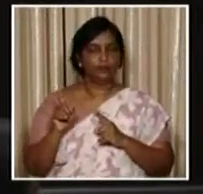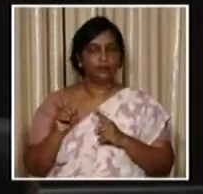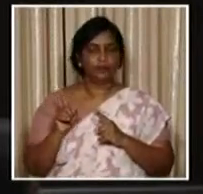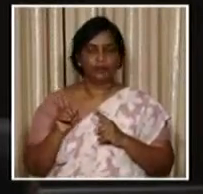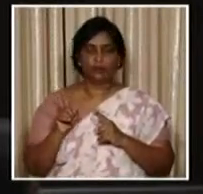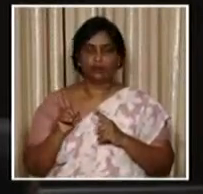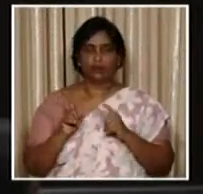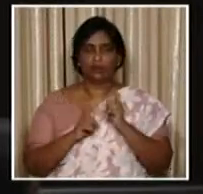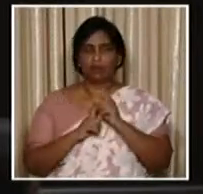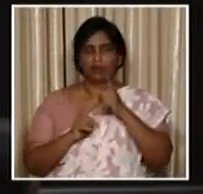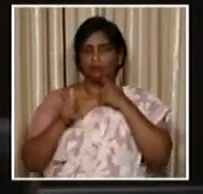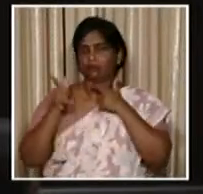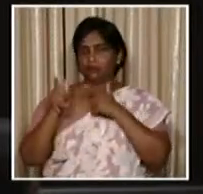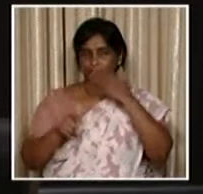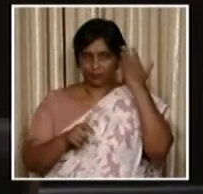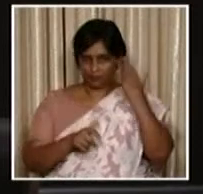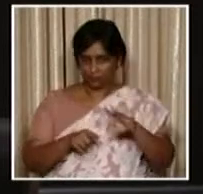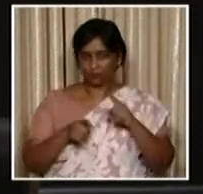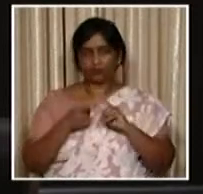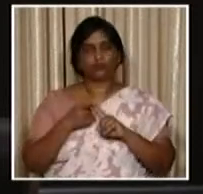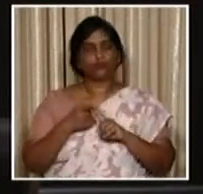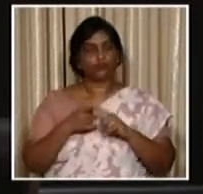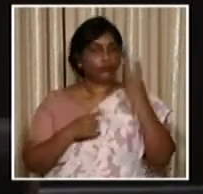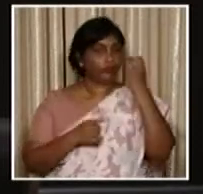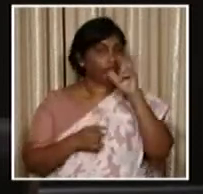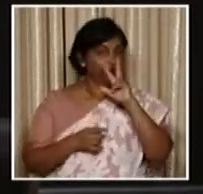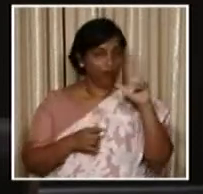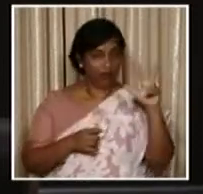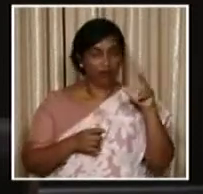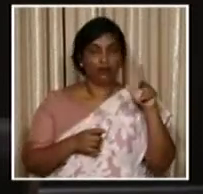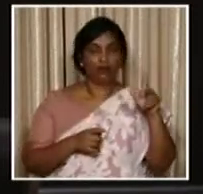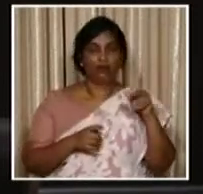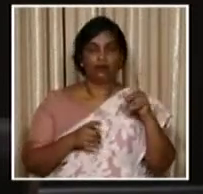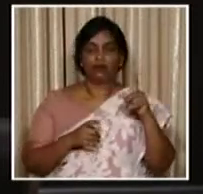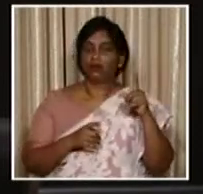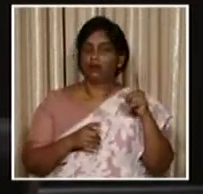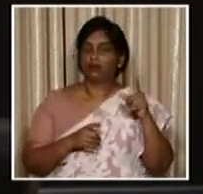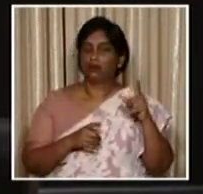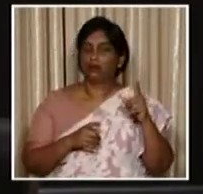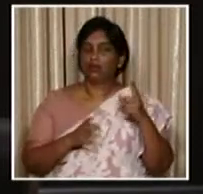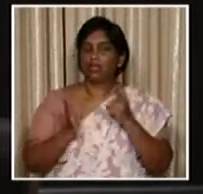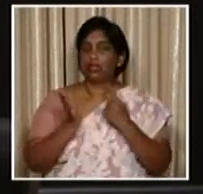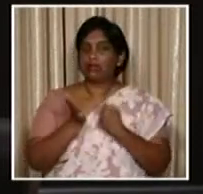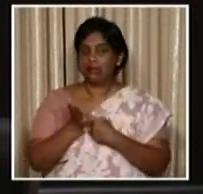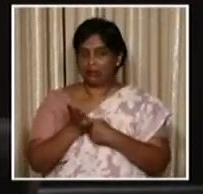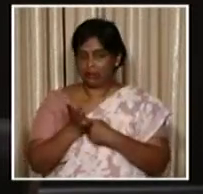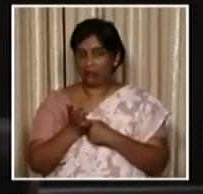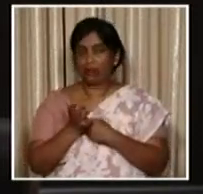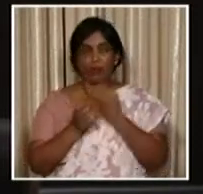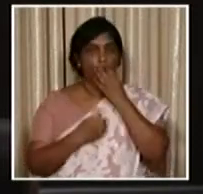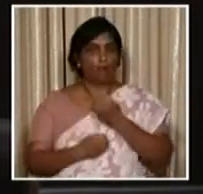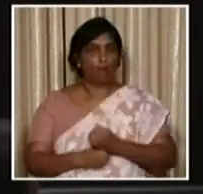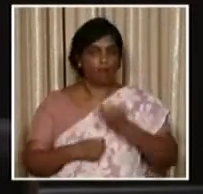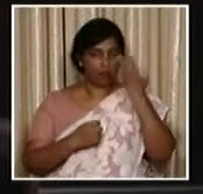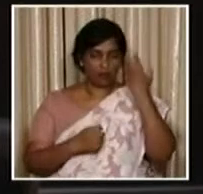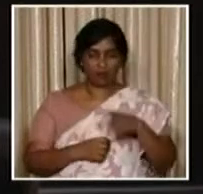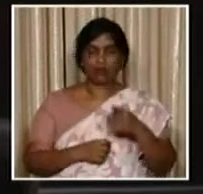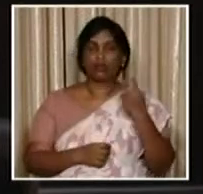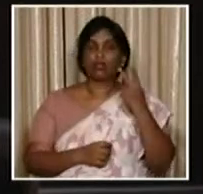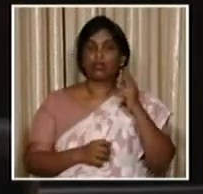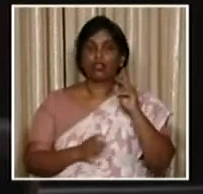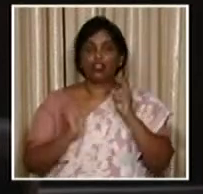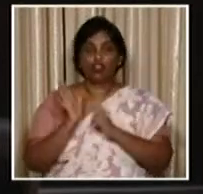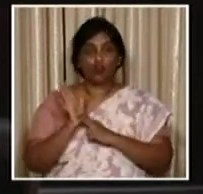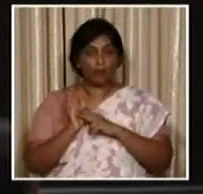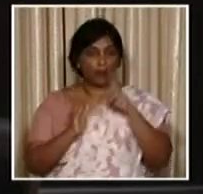पलनी बावाट वेडितीला गातने करनवा दहाटे तमाई यार अरिंपत्ती रिल्वान बोंबे पुपरगान्नवा